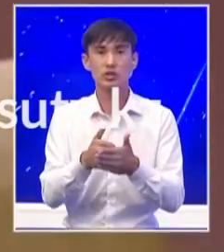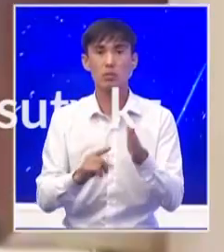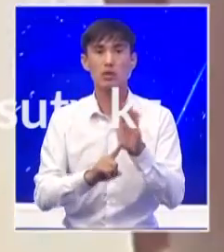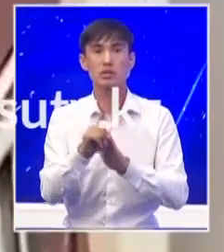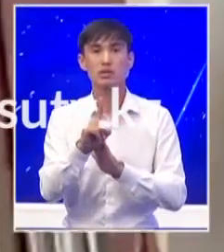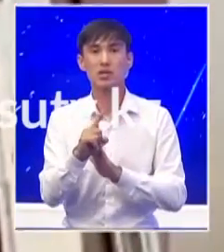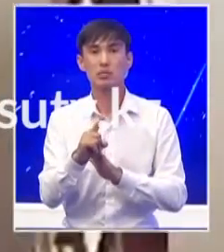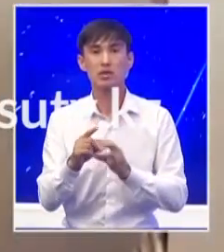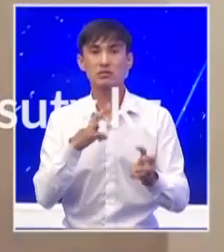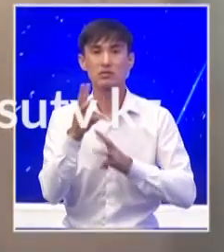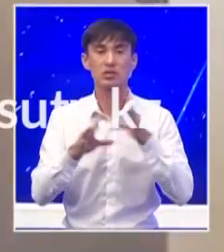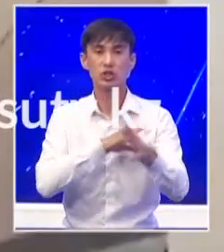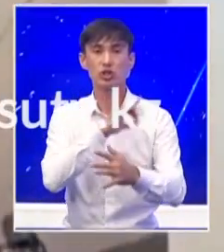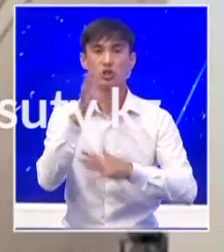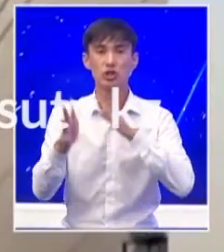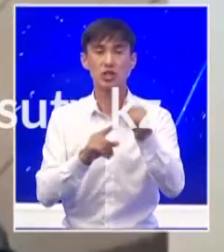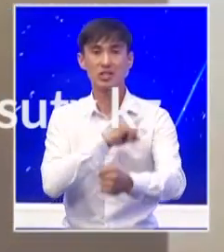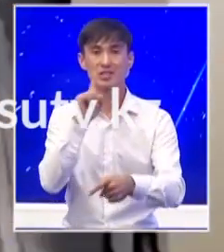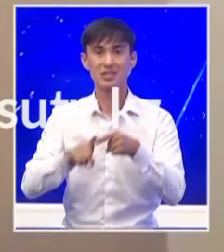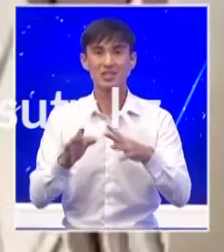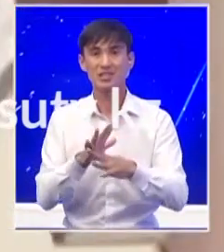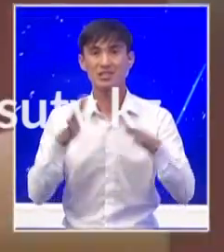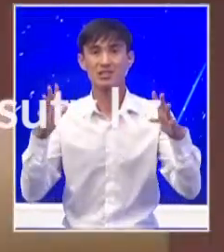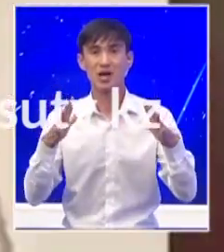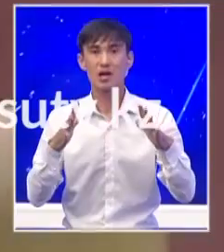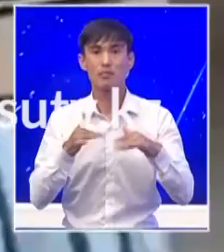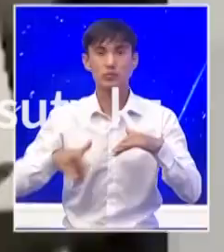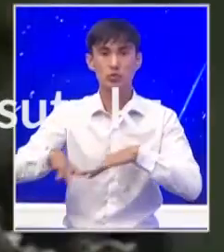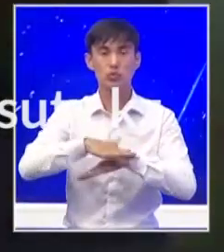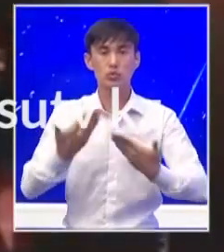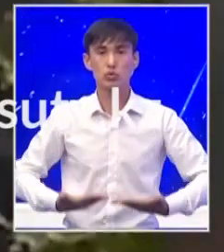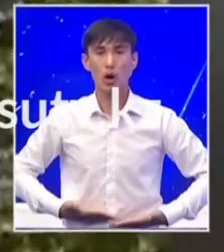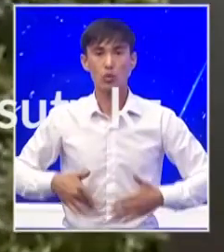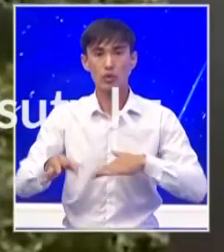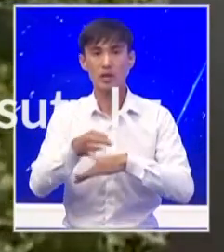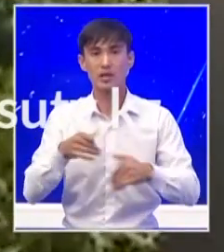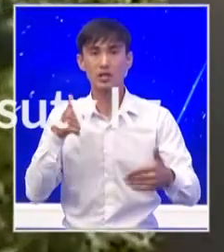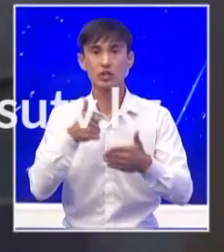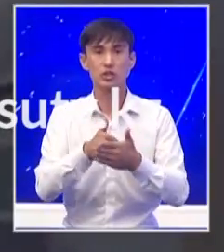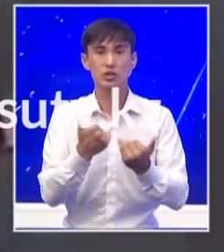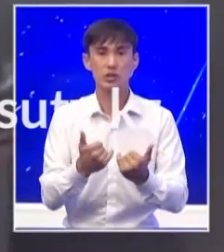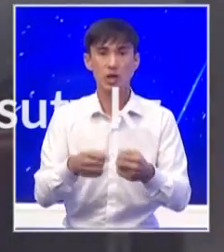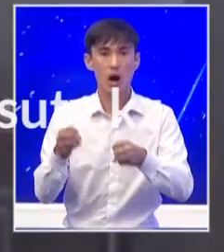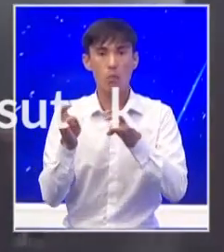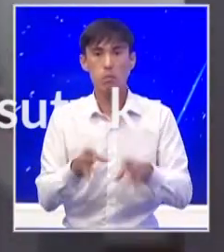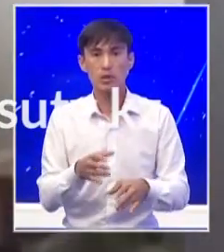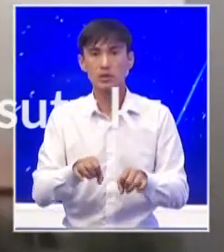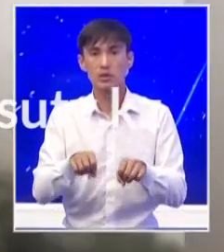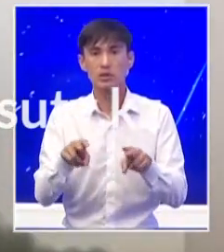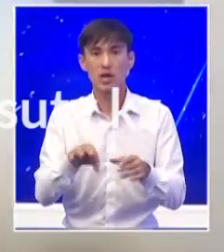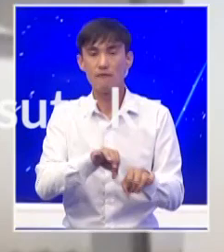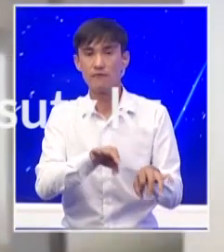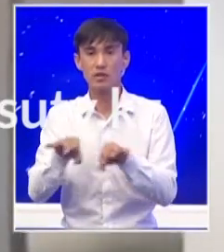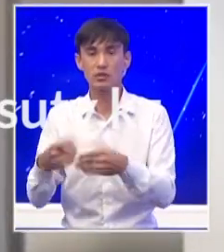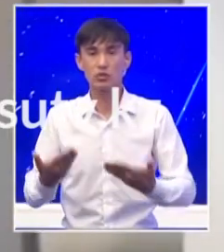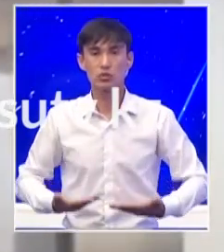жерде тұтанған жалын желден тез тарап, шаһардың тұрғын үй аудандарына жеткен. Қауіпті мекендерден тұрғындар шұғыл эвакуацияланды.